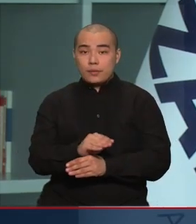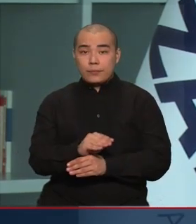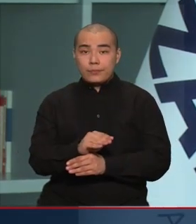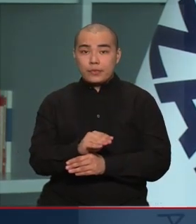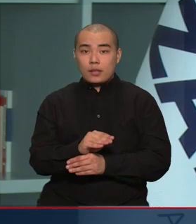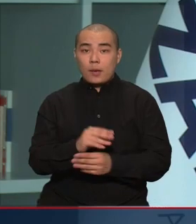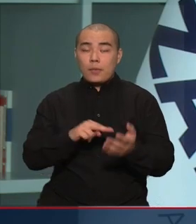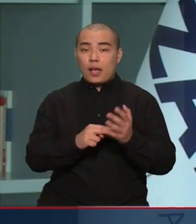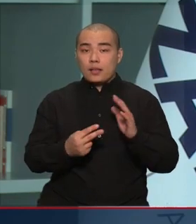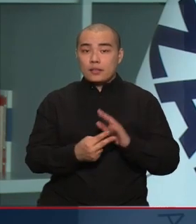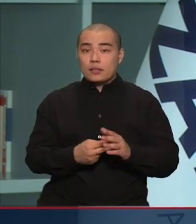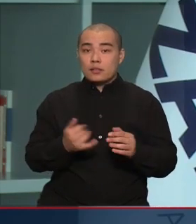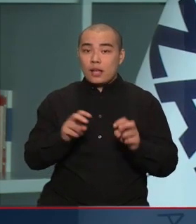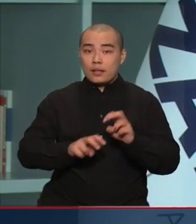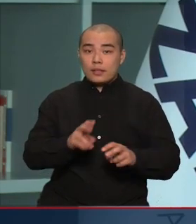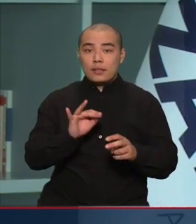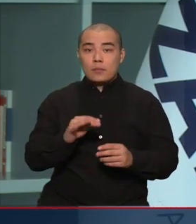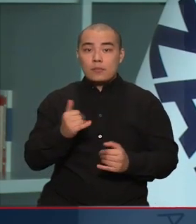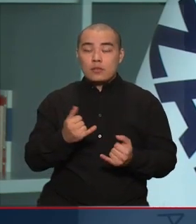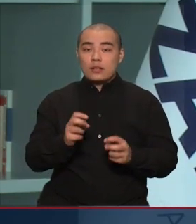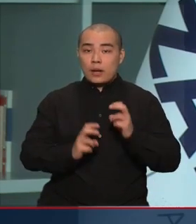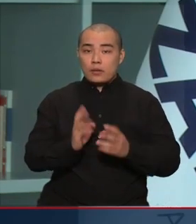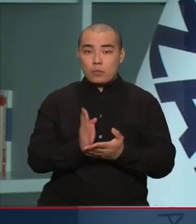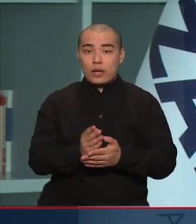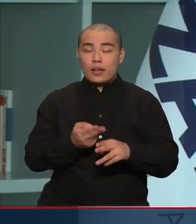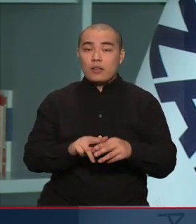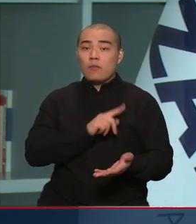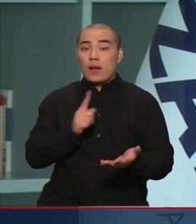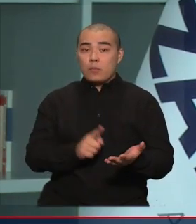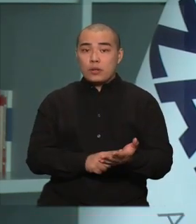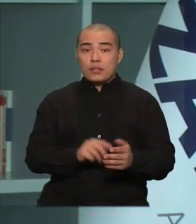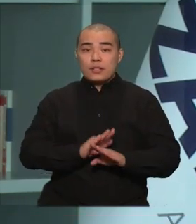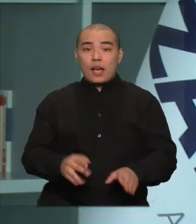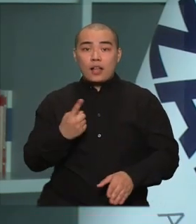объемы найти и поставить на баланс. Ну, это, конечно, вопрос не одного года,